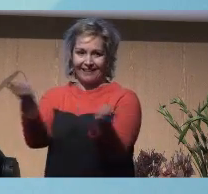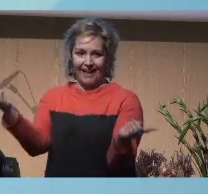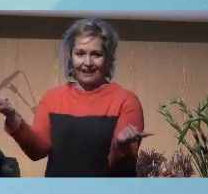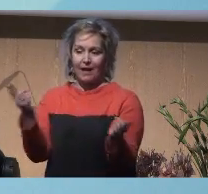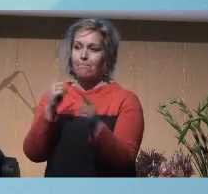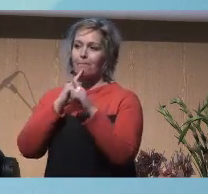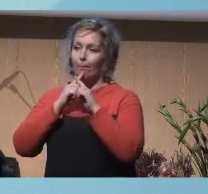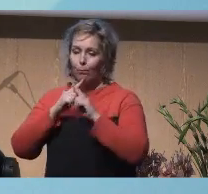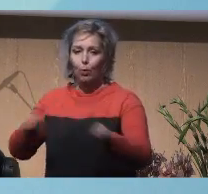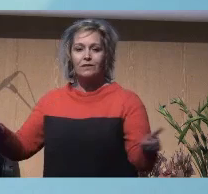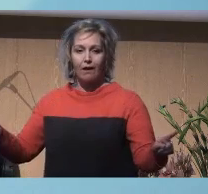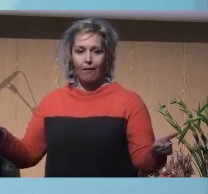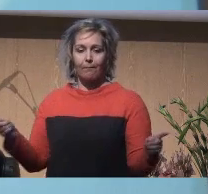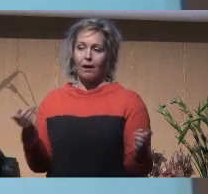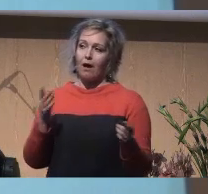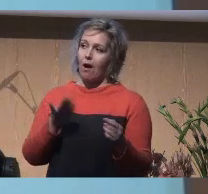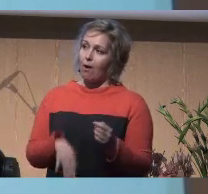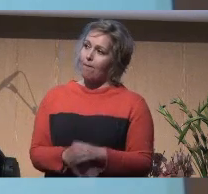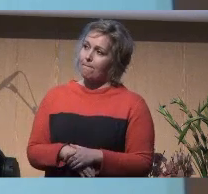et budskap om,